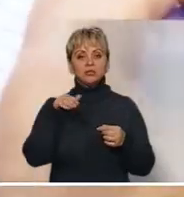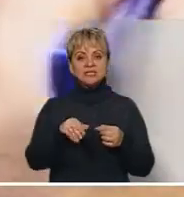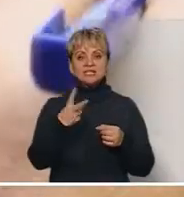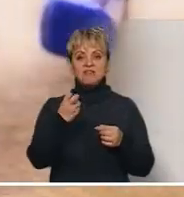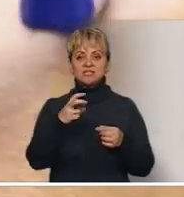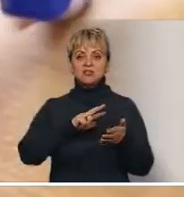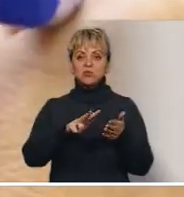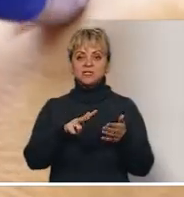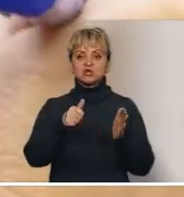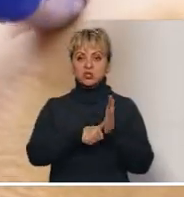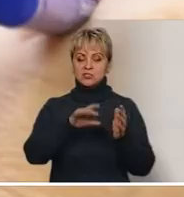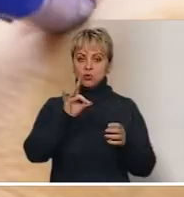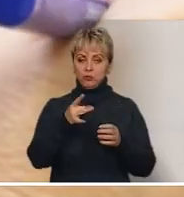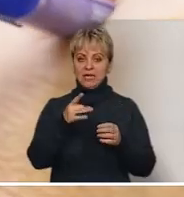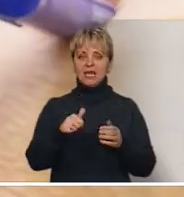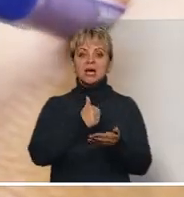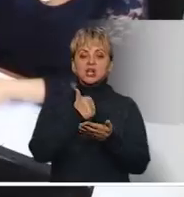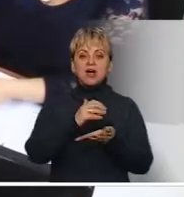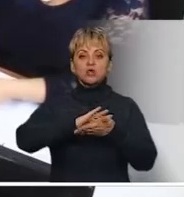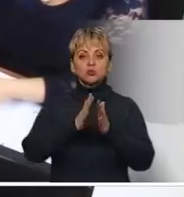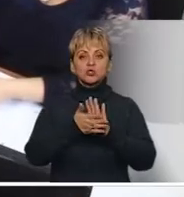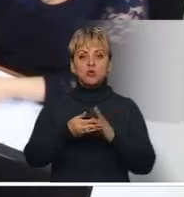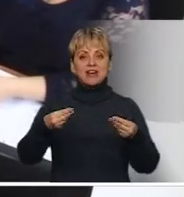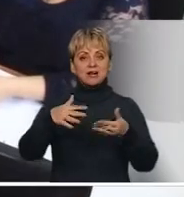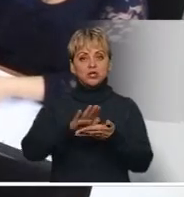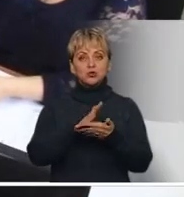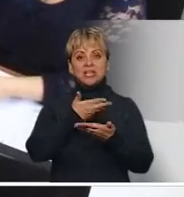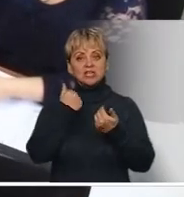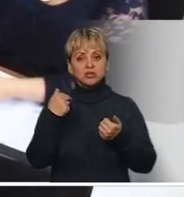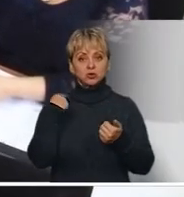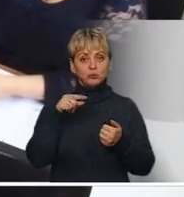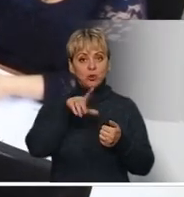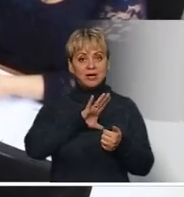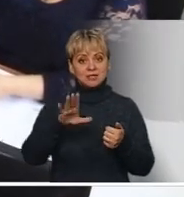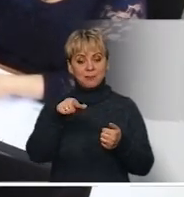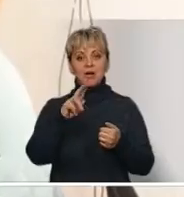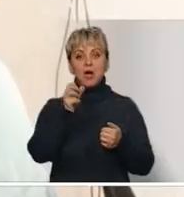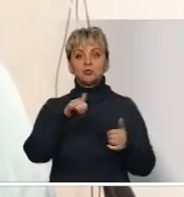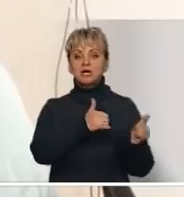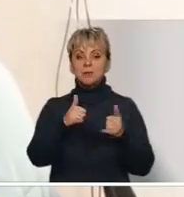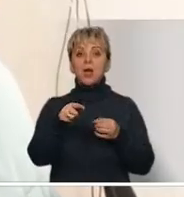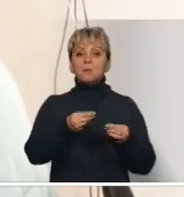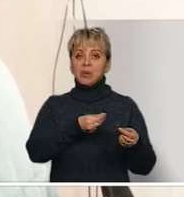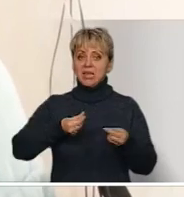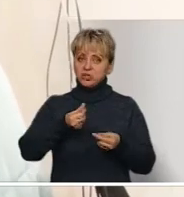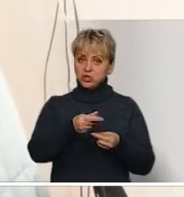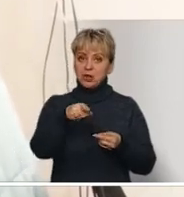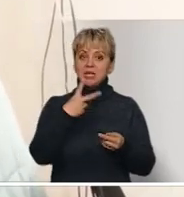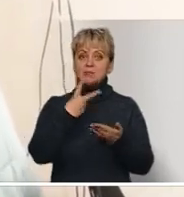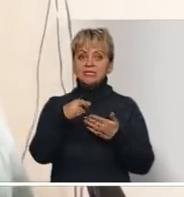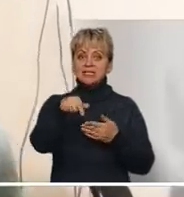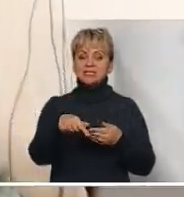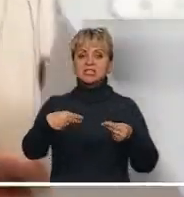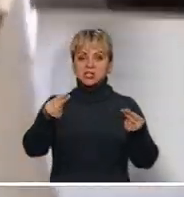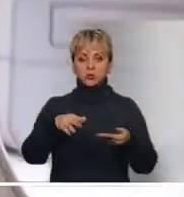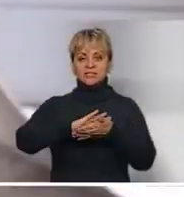по 1 286 рублей. Главное условие при расчете – отсутствие задолженности по коммунальным платежам или